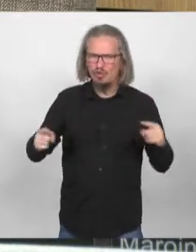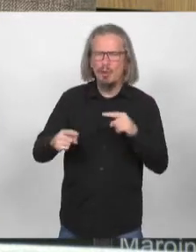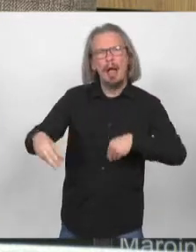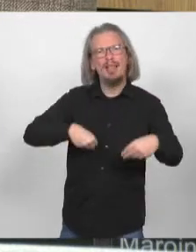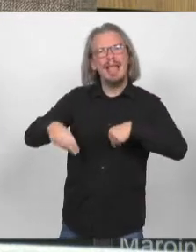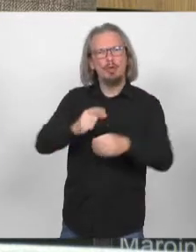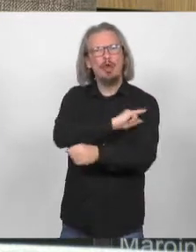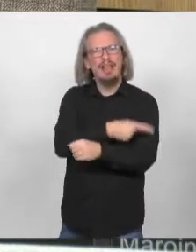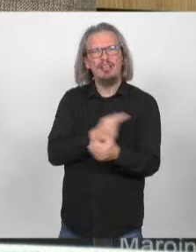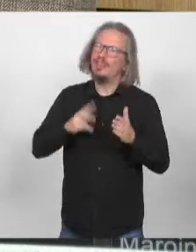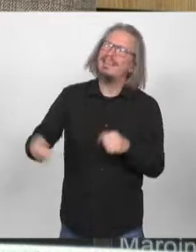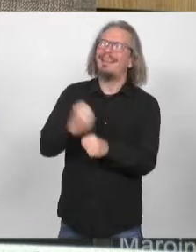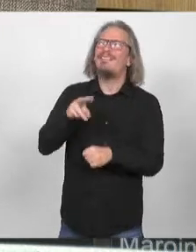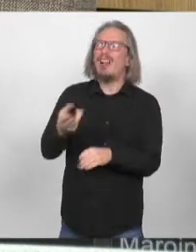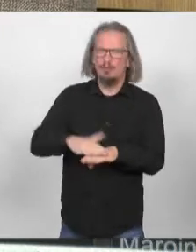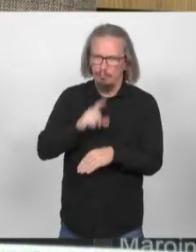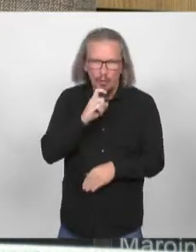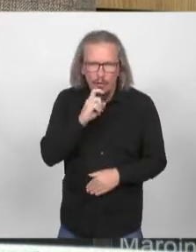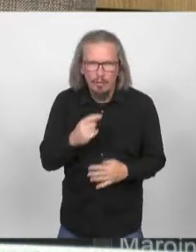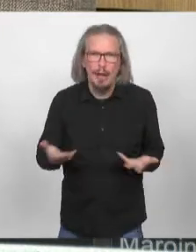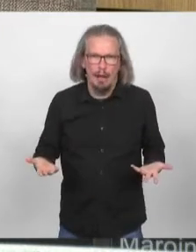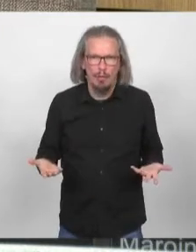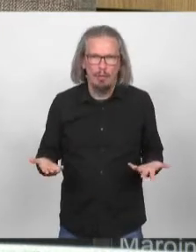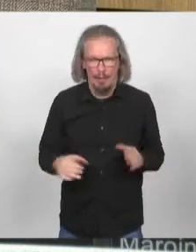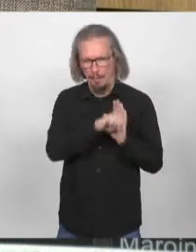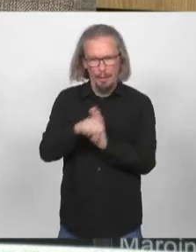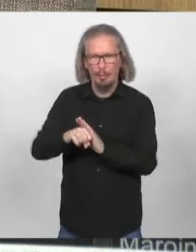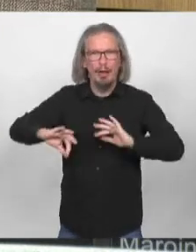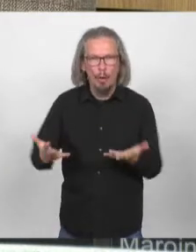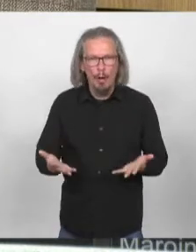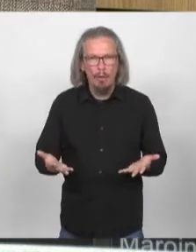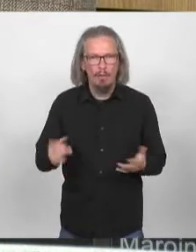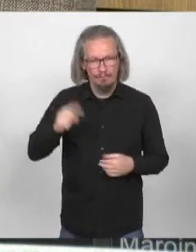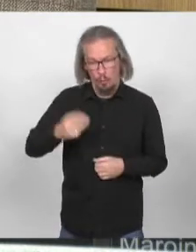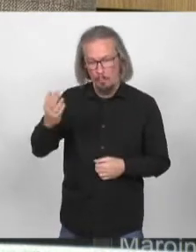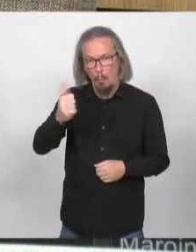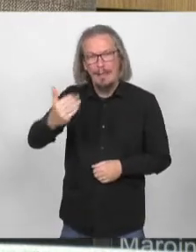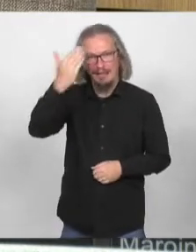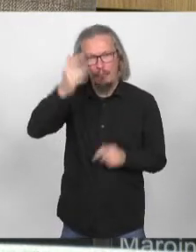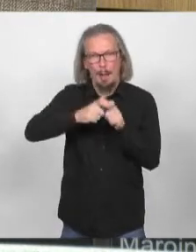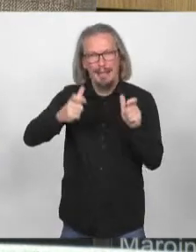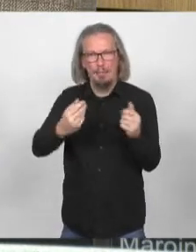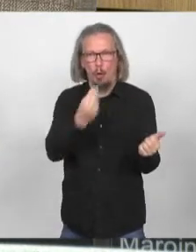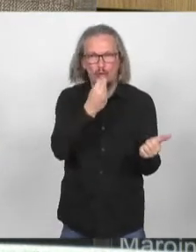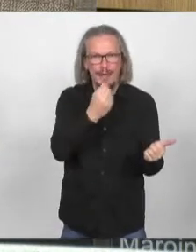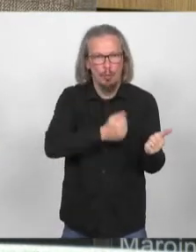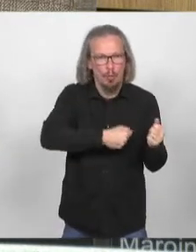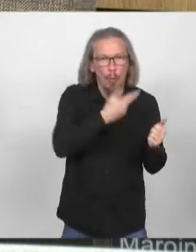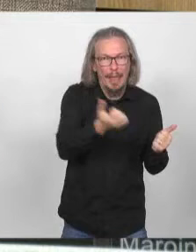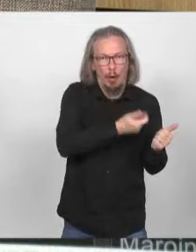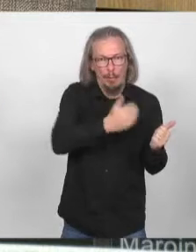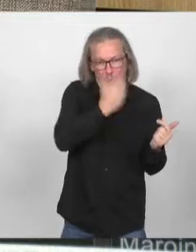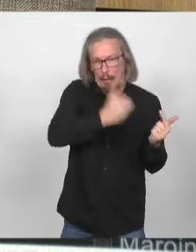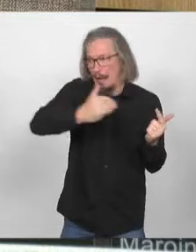que nous n'avons pas encore adopté. Or, comment établir des priorités sans savoir ce que consomme chaque bâtiment métropolitain? Toutes